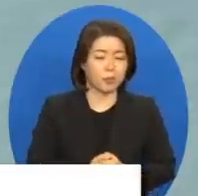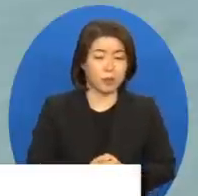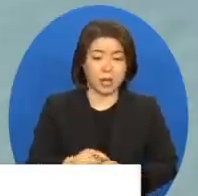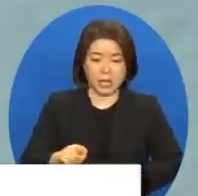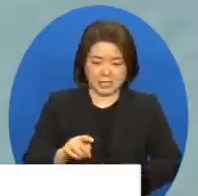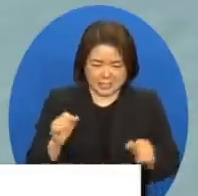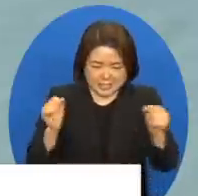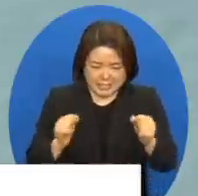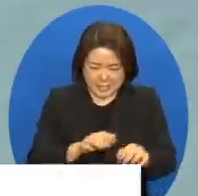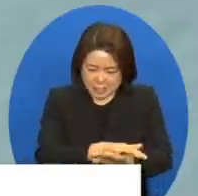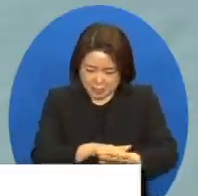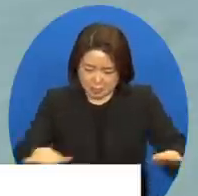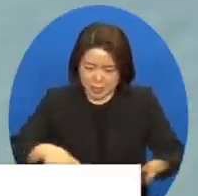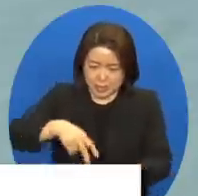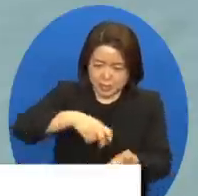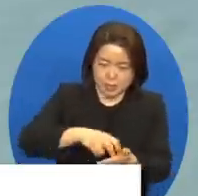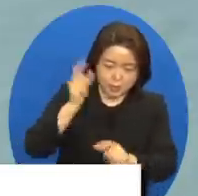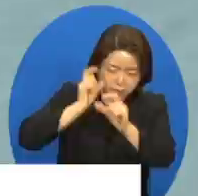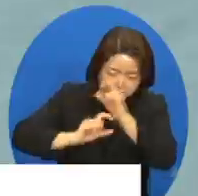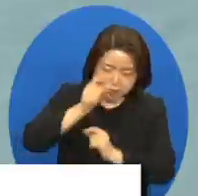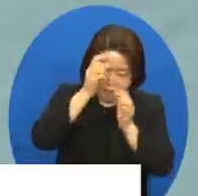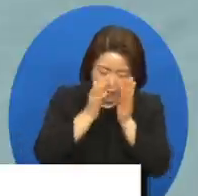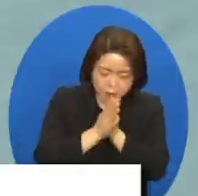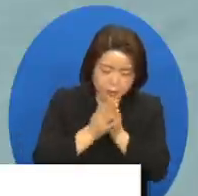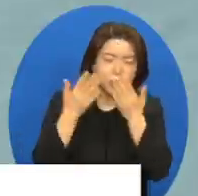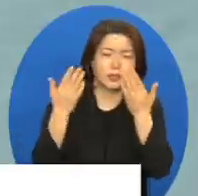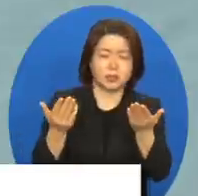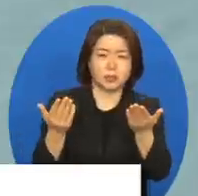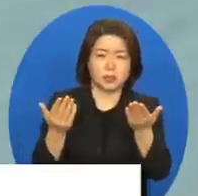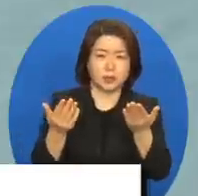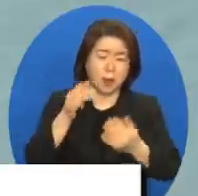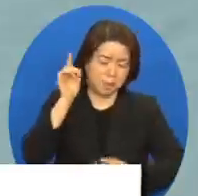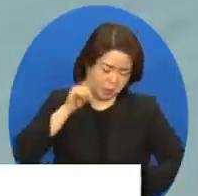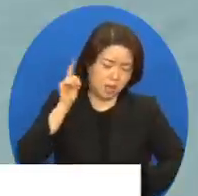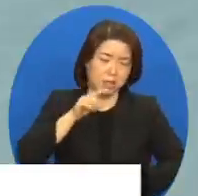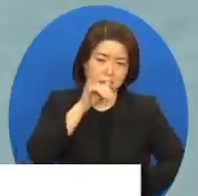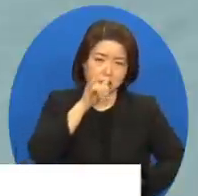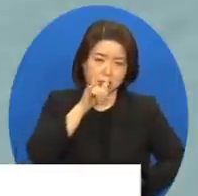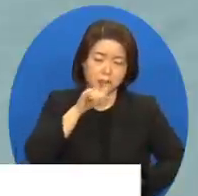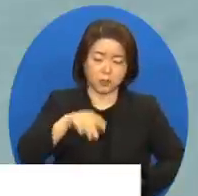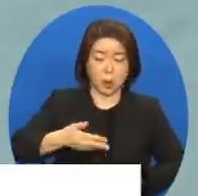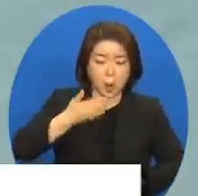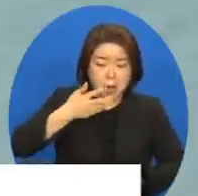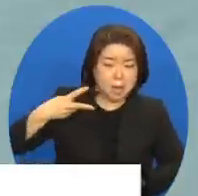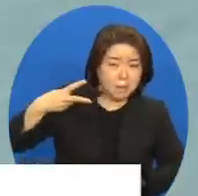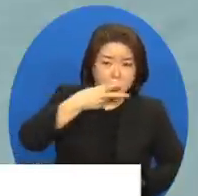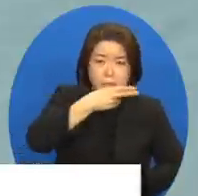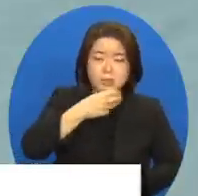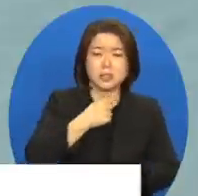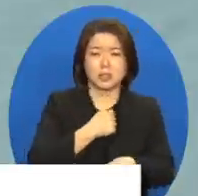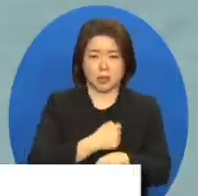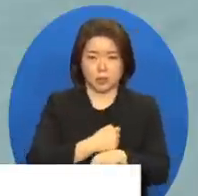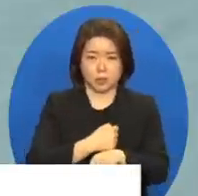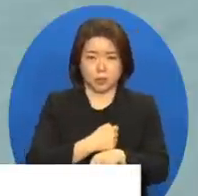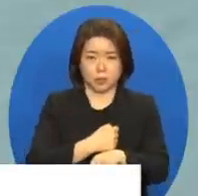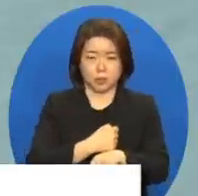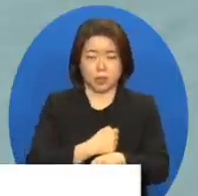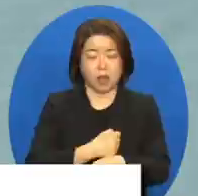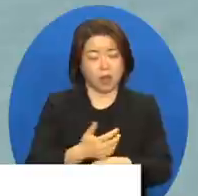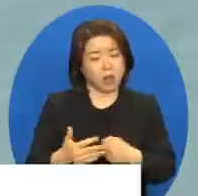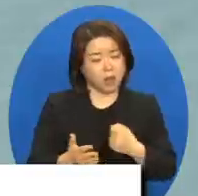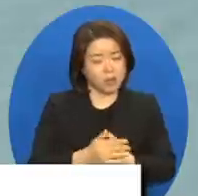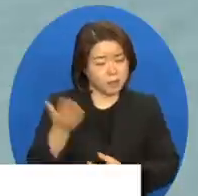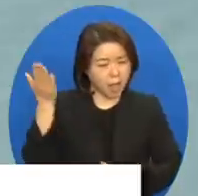철회하고 매일 그렇게 철회하고 그렇게 금식하고, 그러니